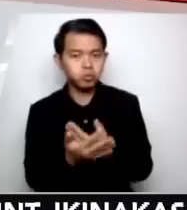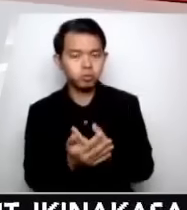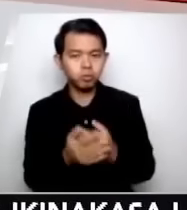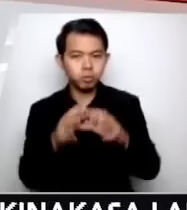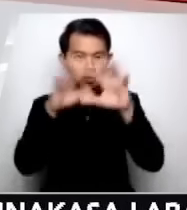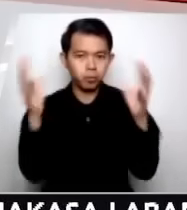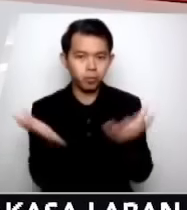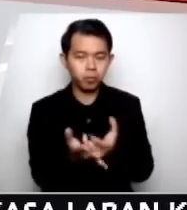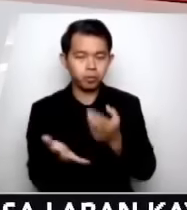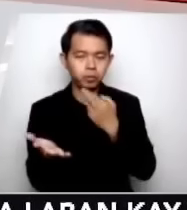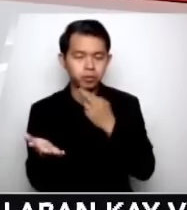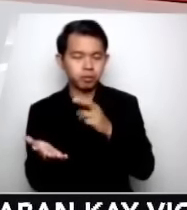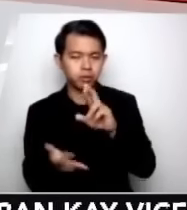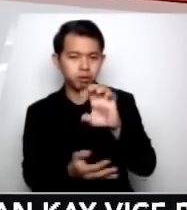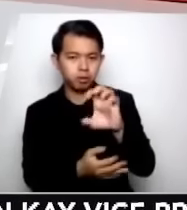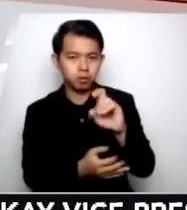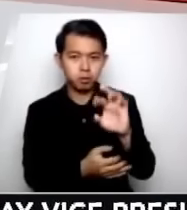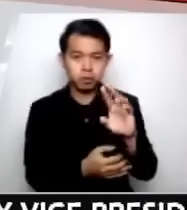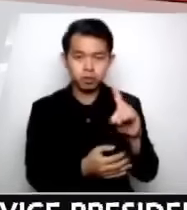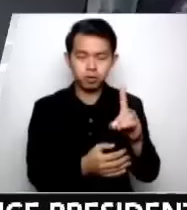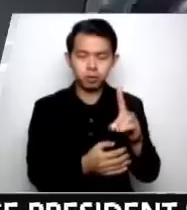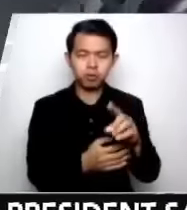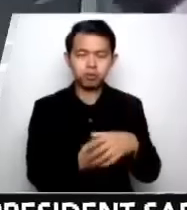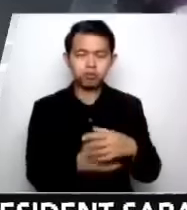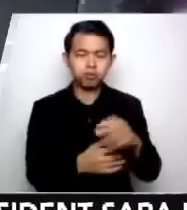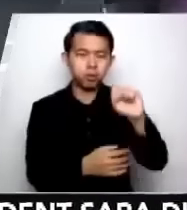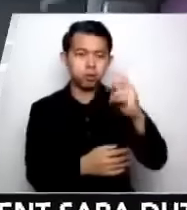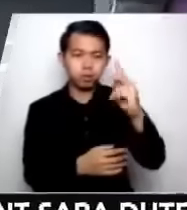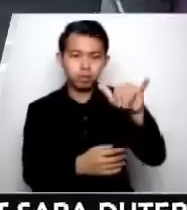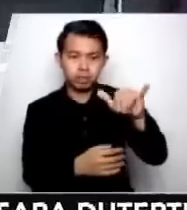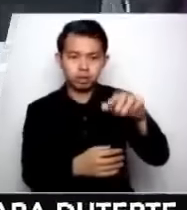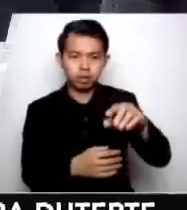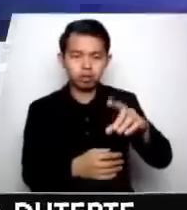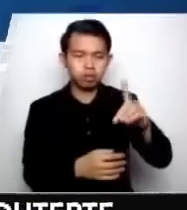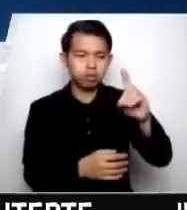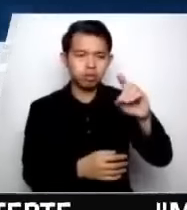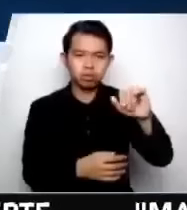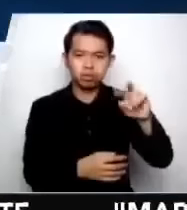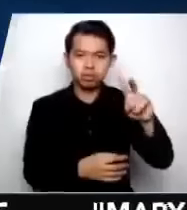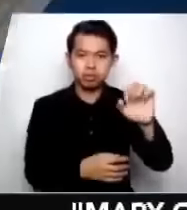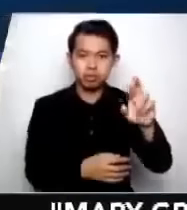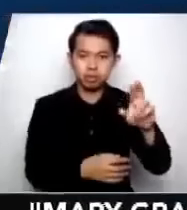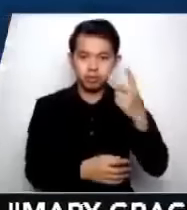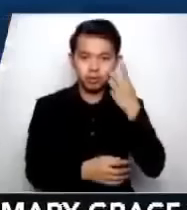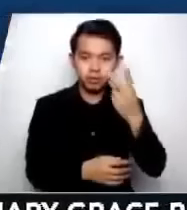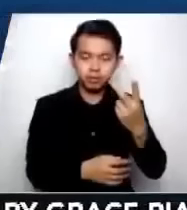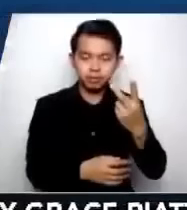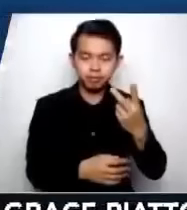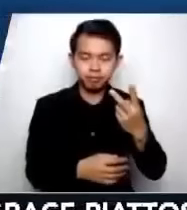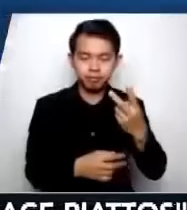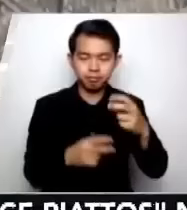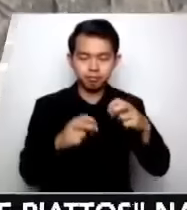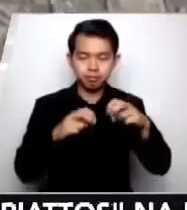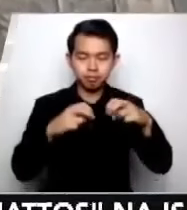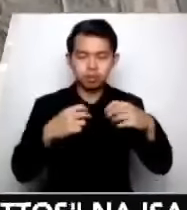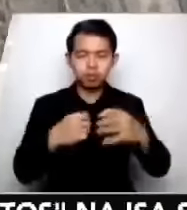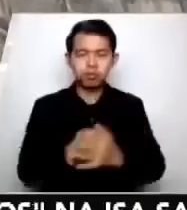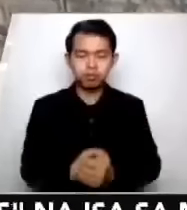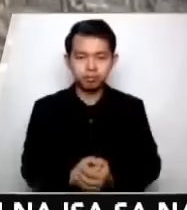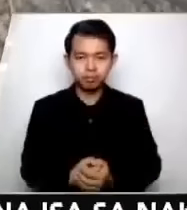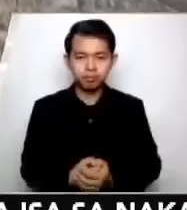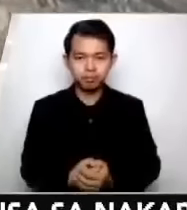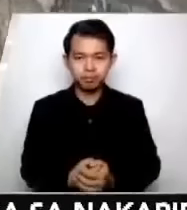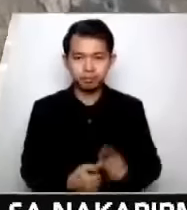100 skydivers sa Arizona sa Amerika. Tagumpay silang nakabuo ng heads-up position habang nasa himpapawid. Ibig